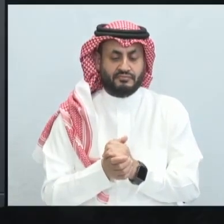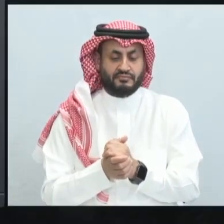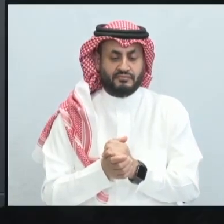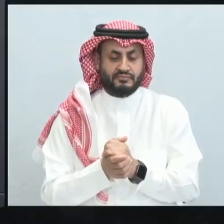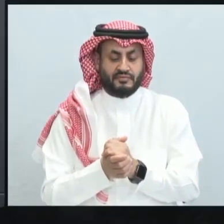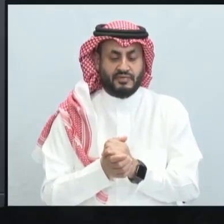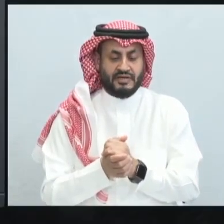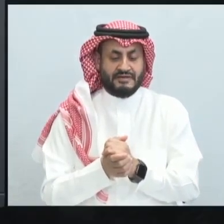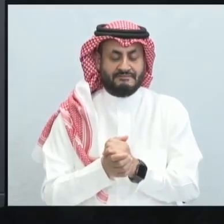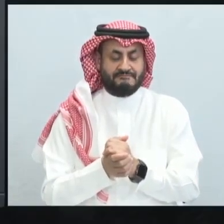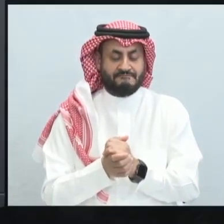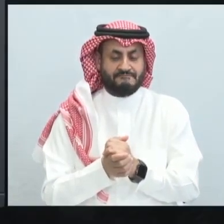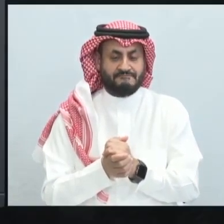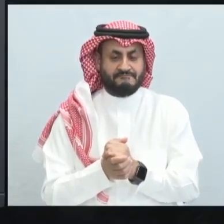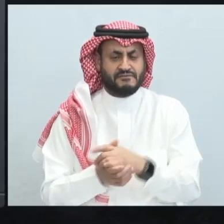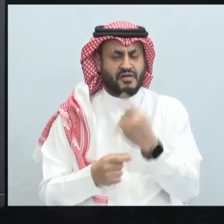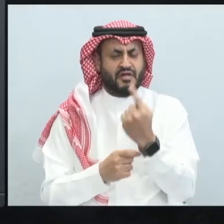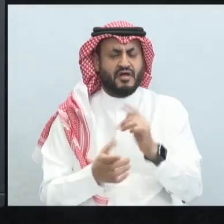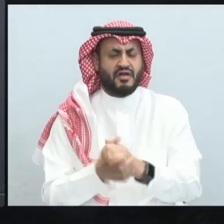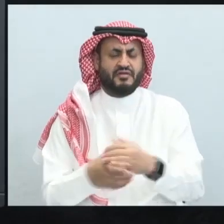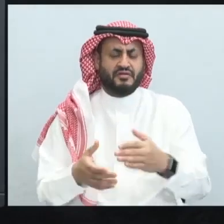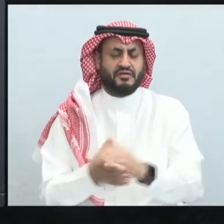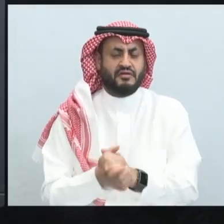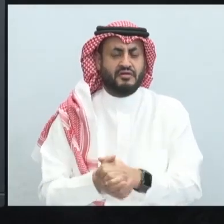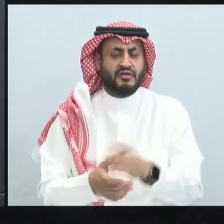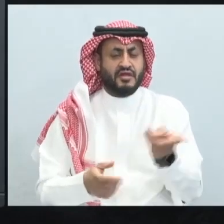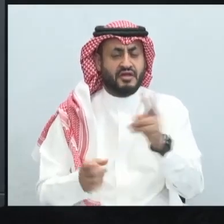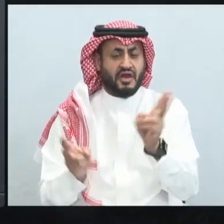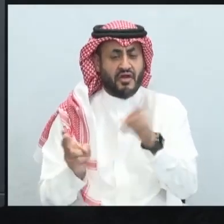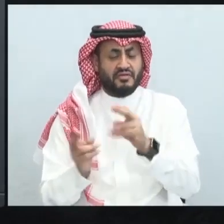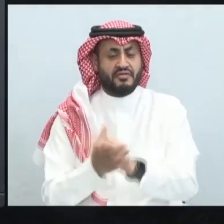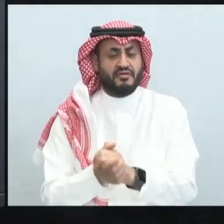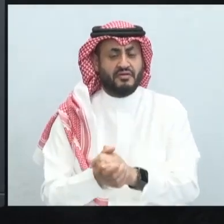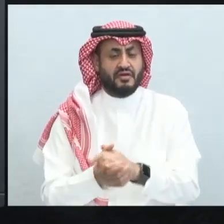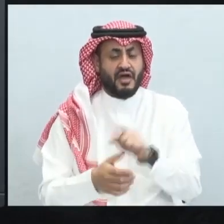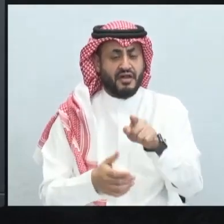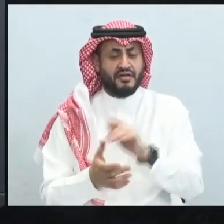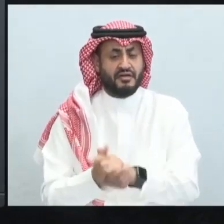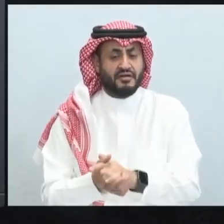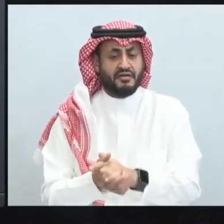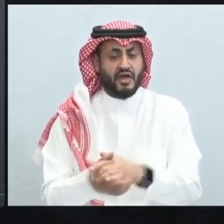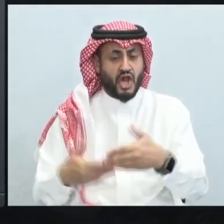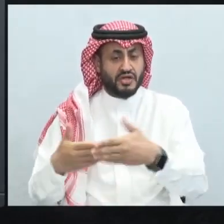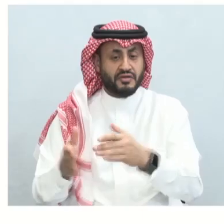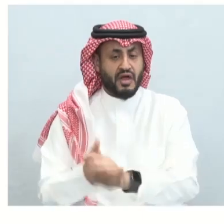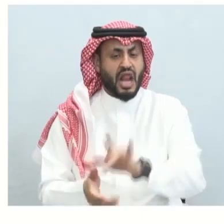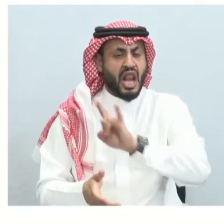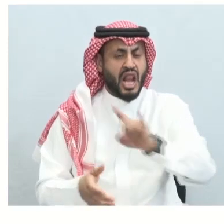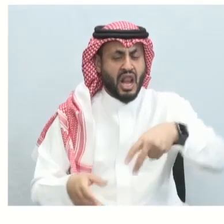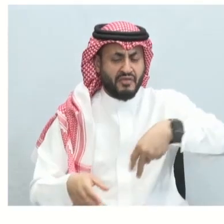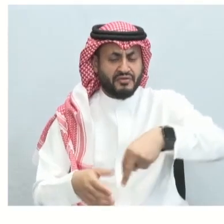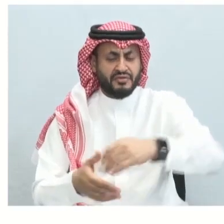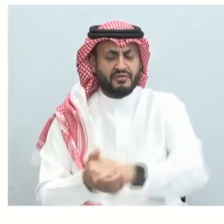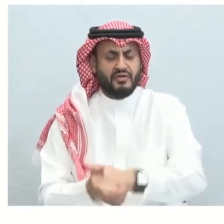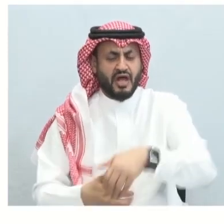الامر وهذه وهذا الامر فقال يا ام فلان ان الجنه لا تدخلها